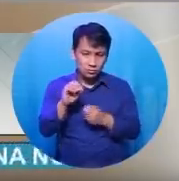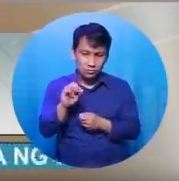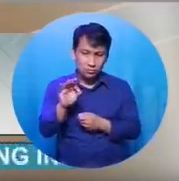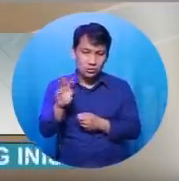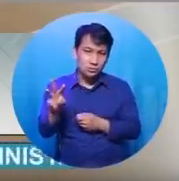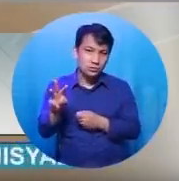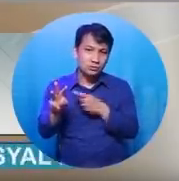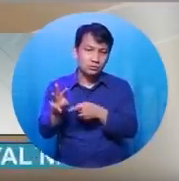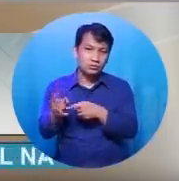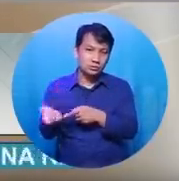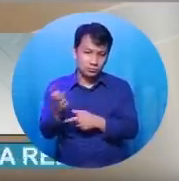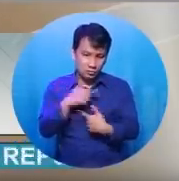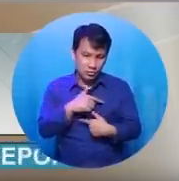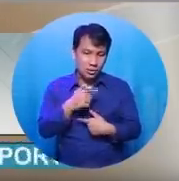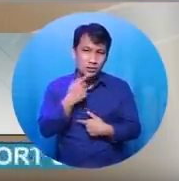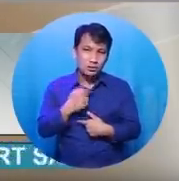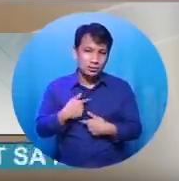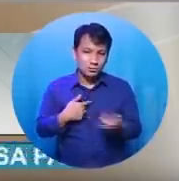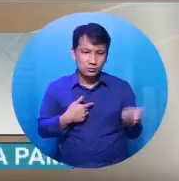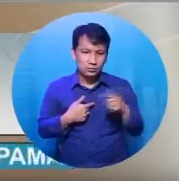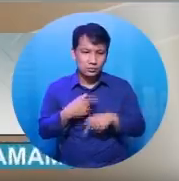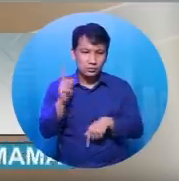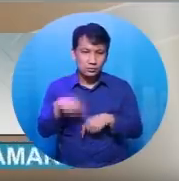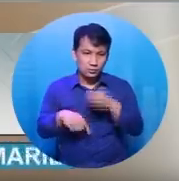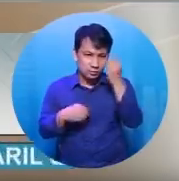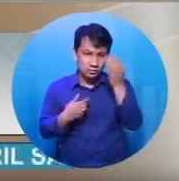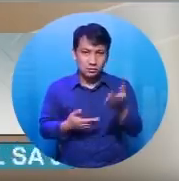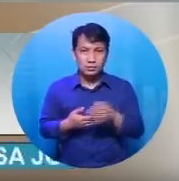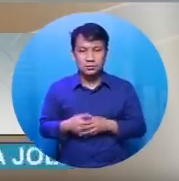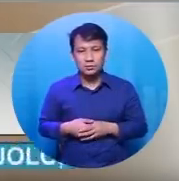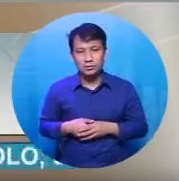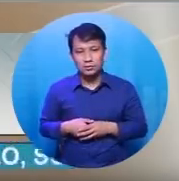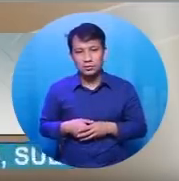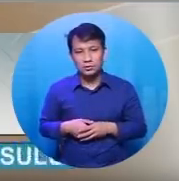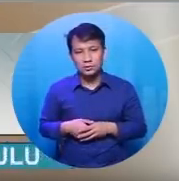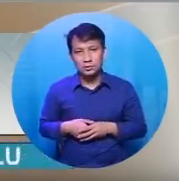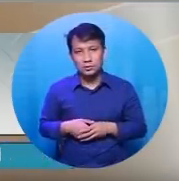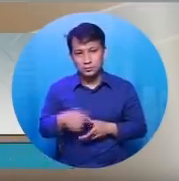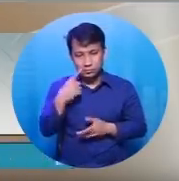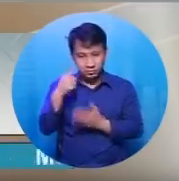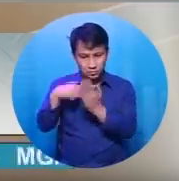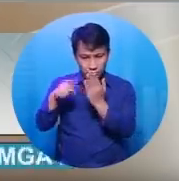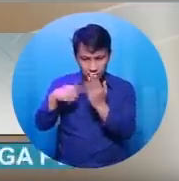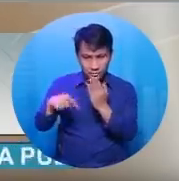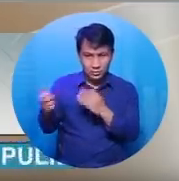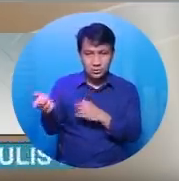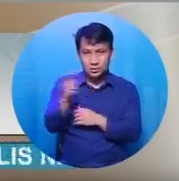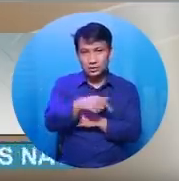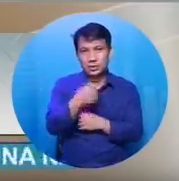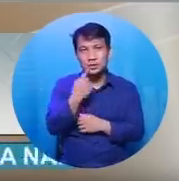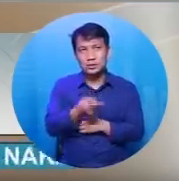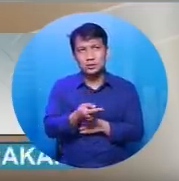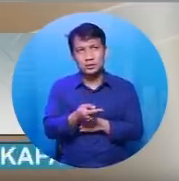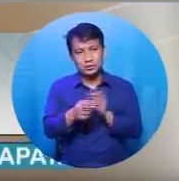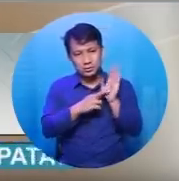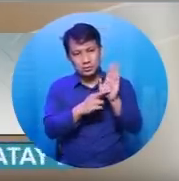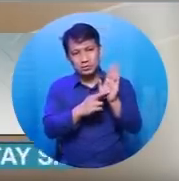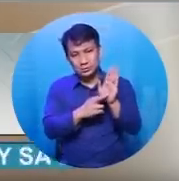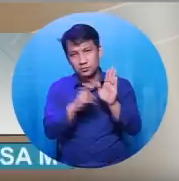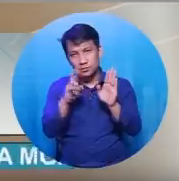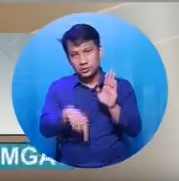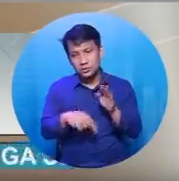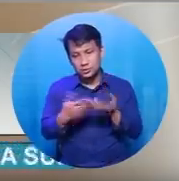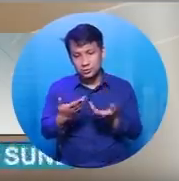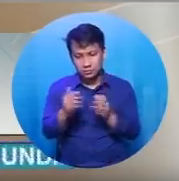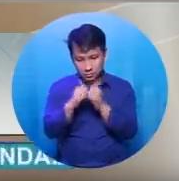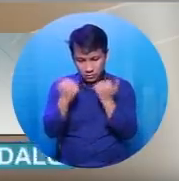Oman? Na-monitor po natin, sir, base sa kwento po ng kanyang mister at ng representative ng recruitment